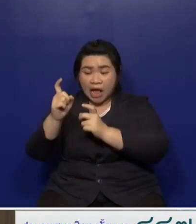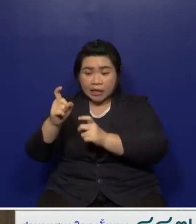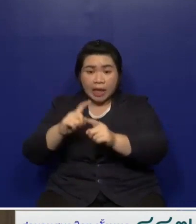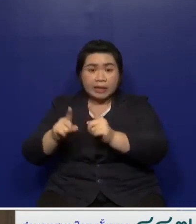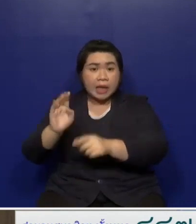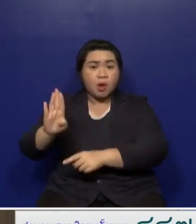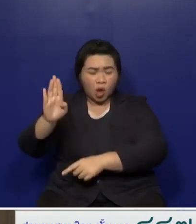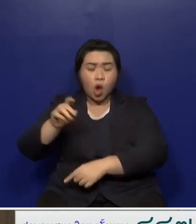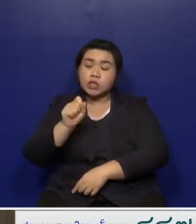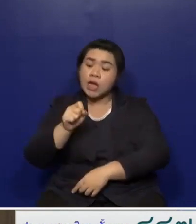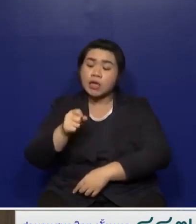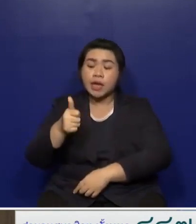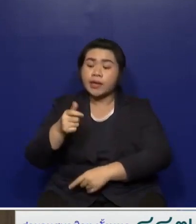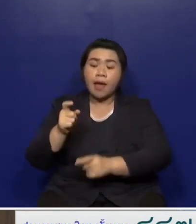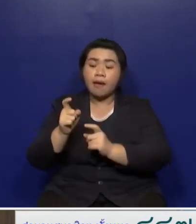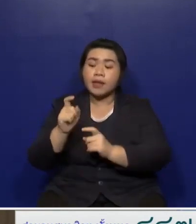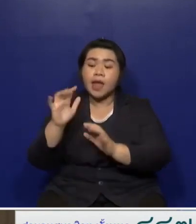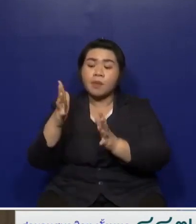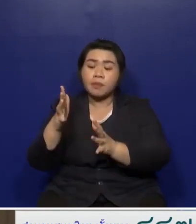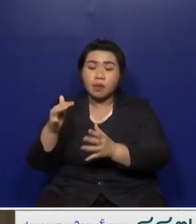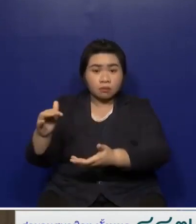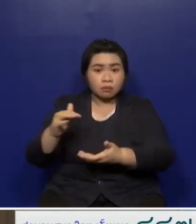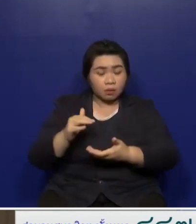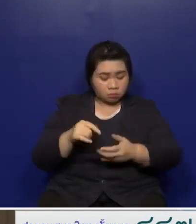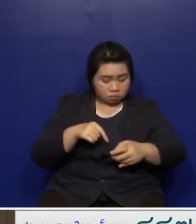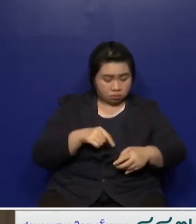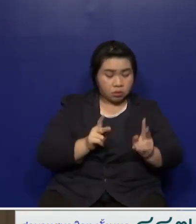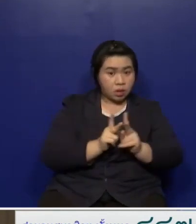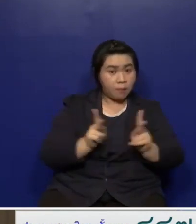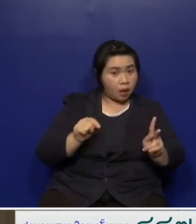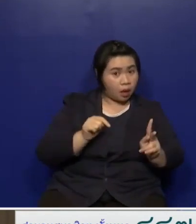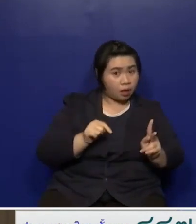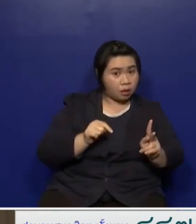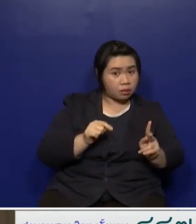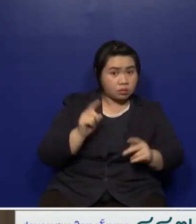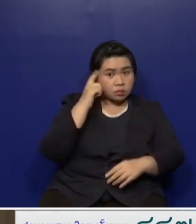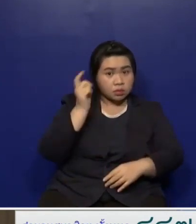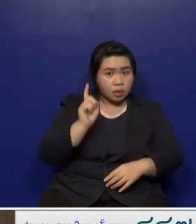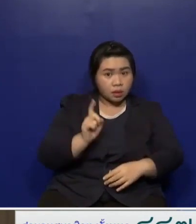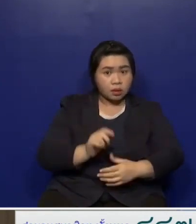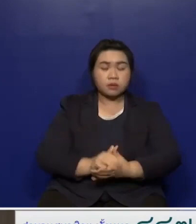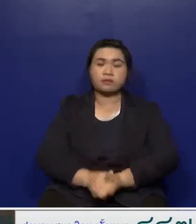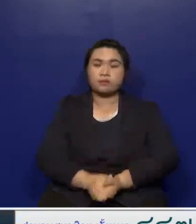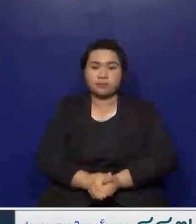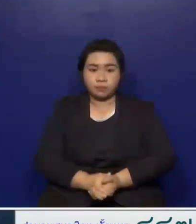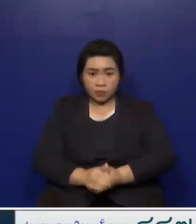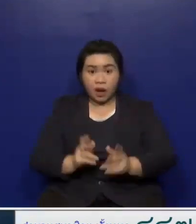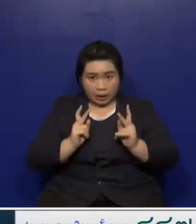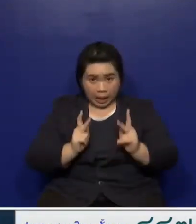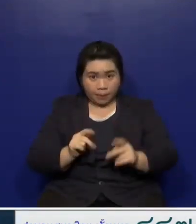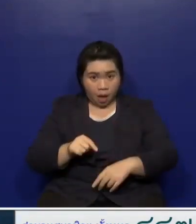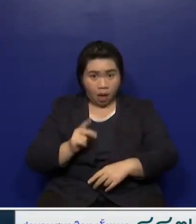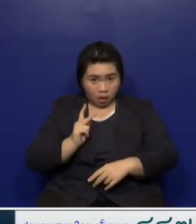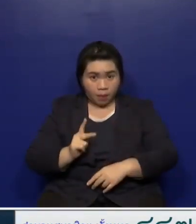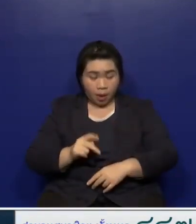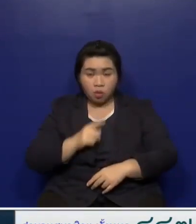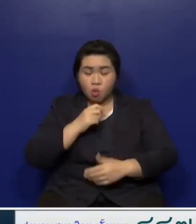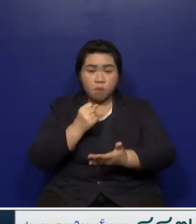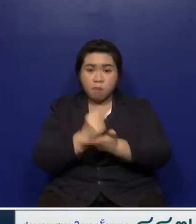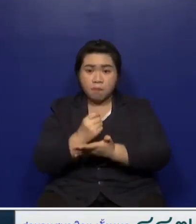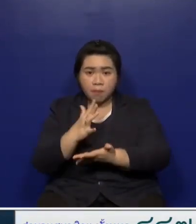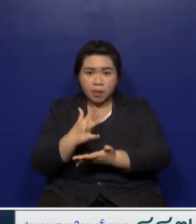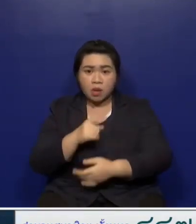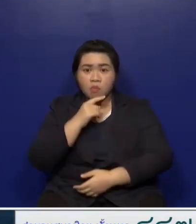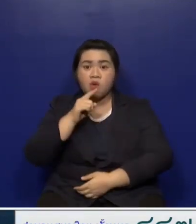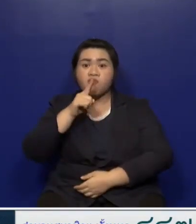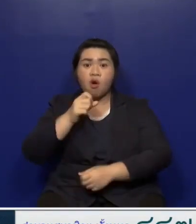ไฟรตก่ชาิบอกใช่ös ไม่มีพิศกรรมการu-ต่ๆ จะวางไัก้าไม่อนุญาติเลยครับ pack